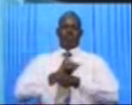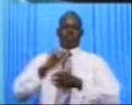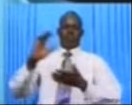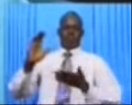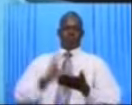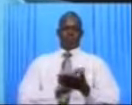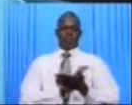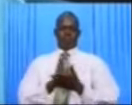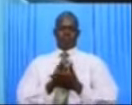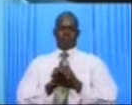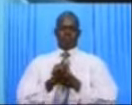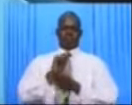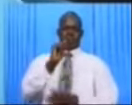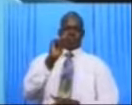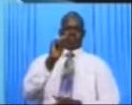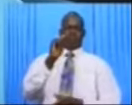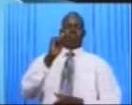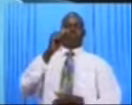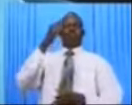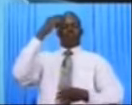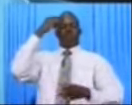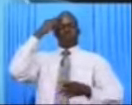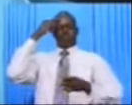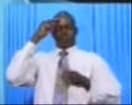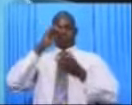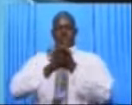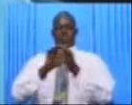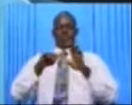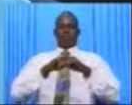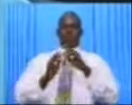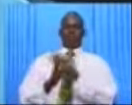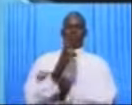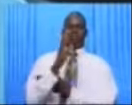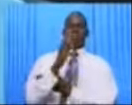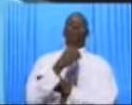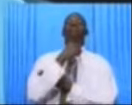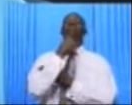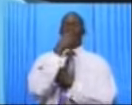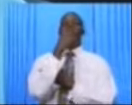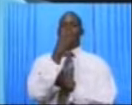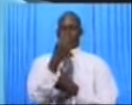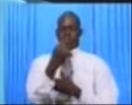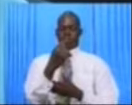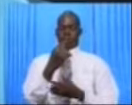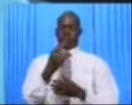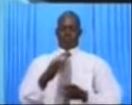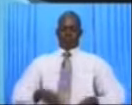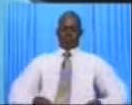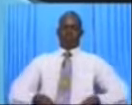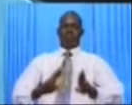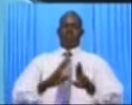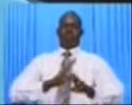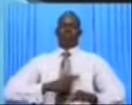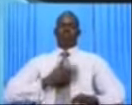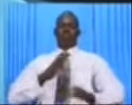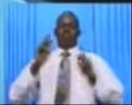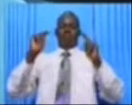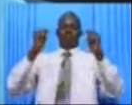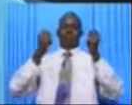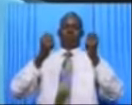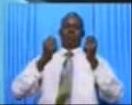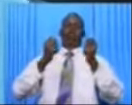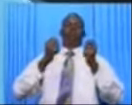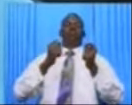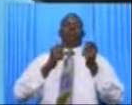de foi, de croyance en Dieu, ce qui constitue pour nous un cheminement heureux dans un contexte social parfois